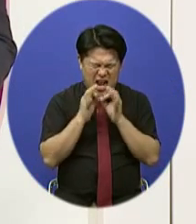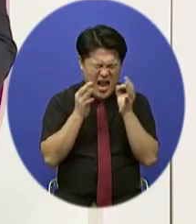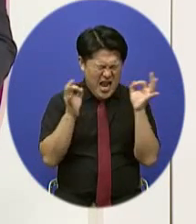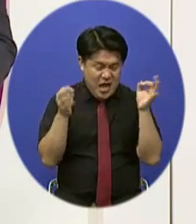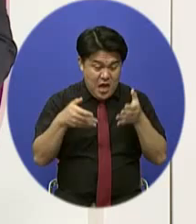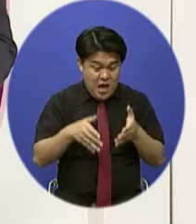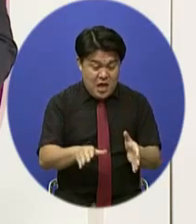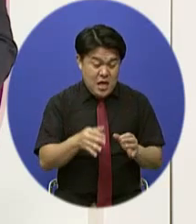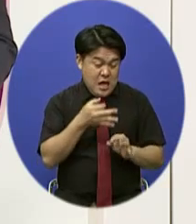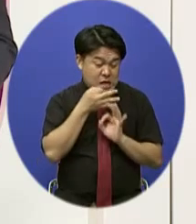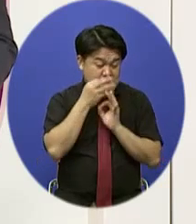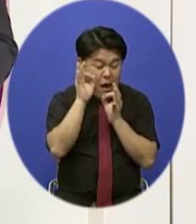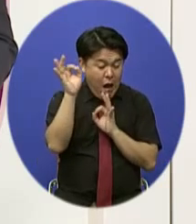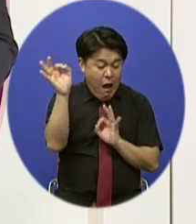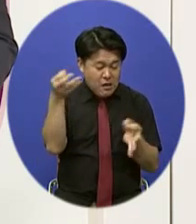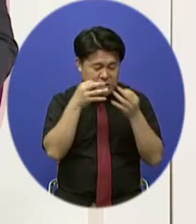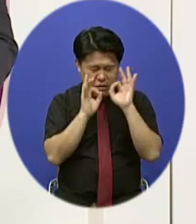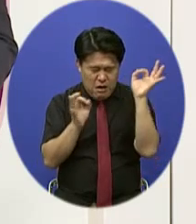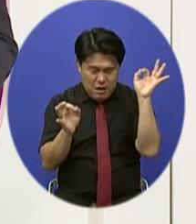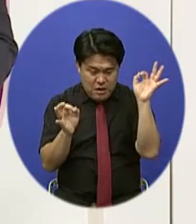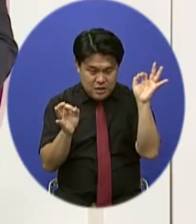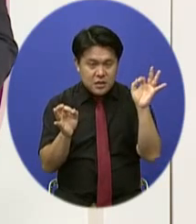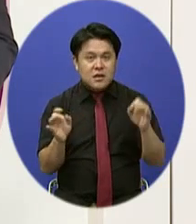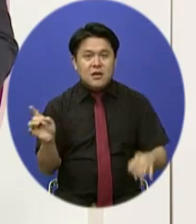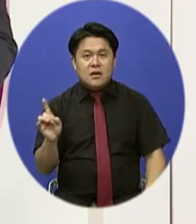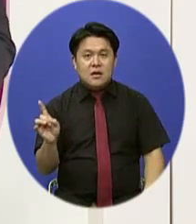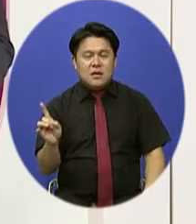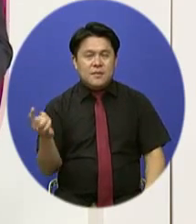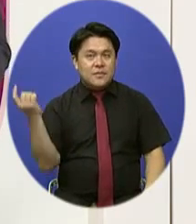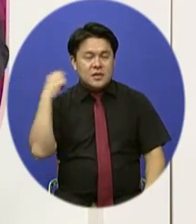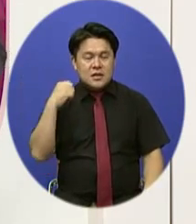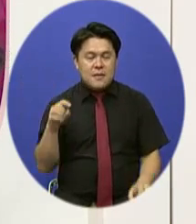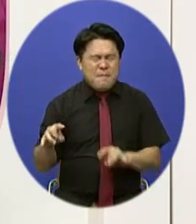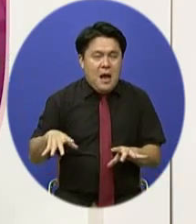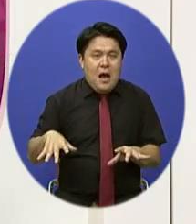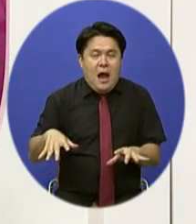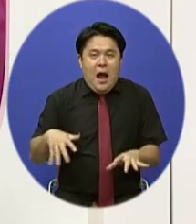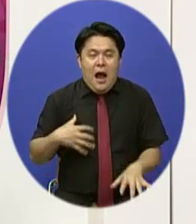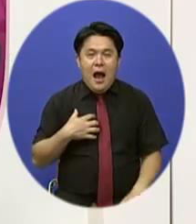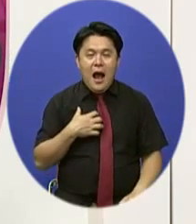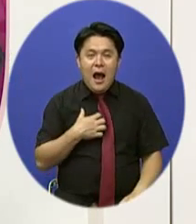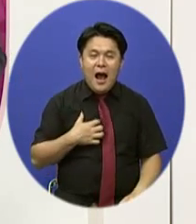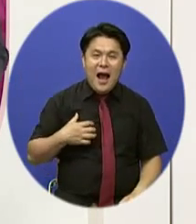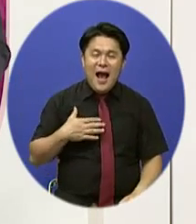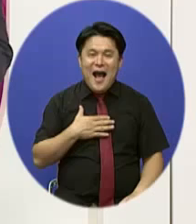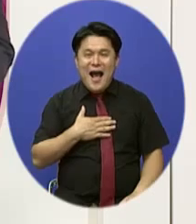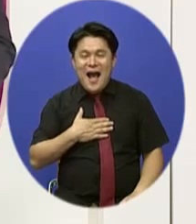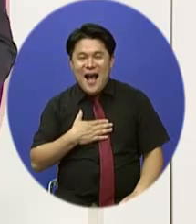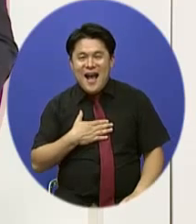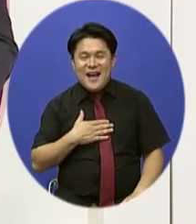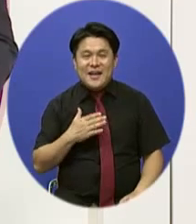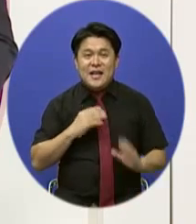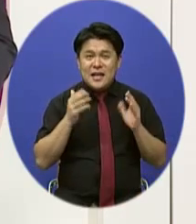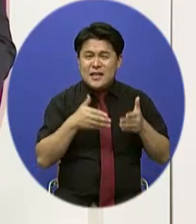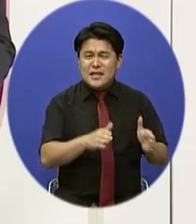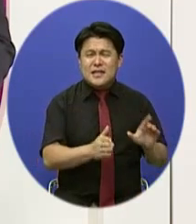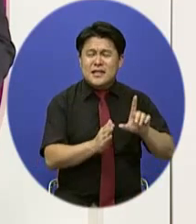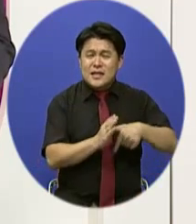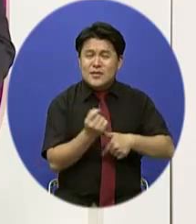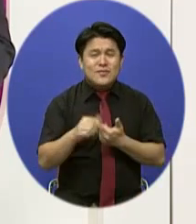순간에 네. 막 가슴에서 전율이 흐르더라고요. 아, 그 이제 그래요. 내가 아기 낳았을 때 하고. 아,